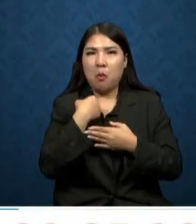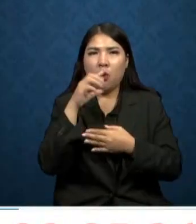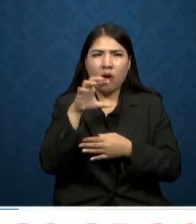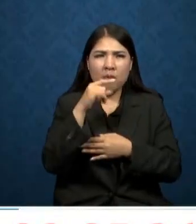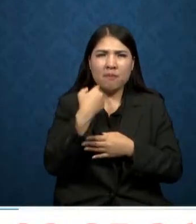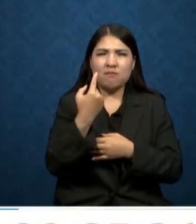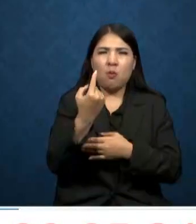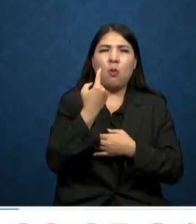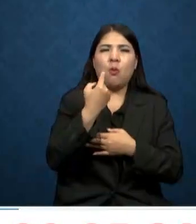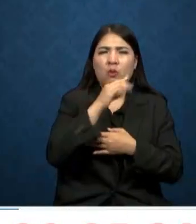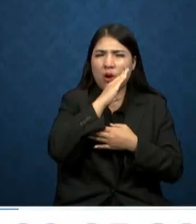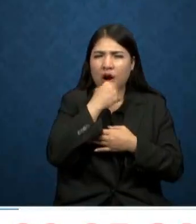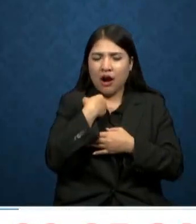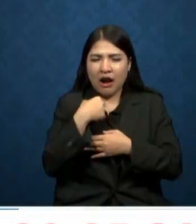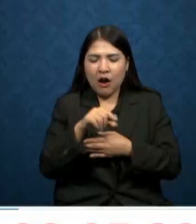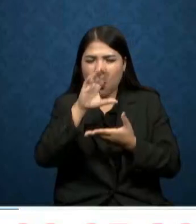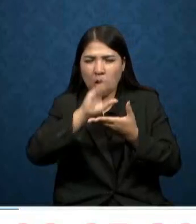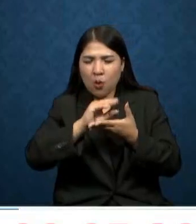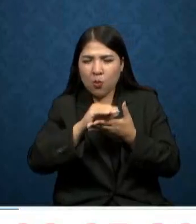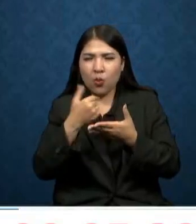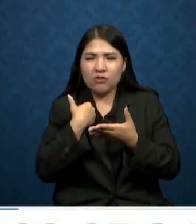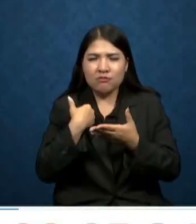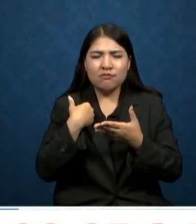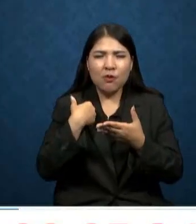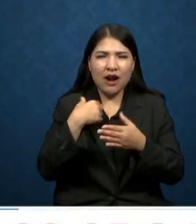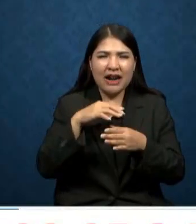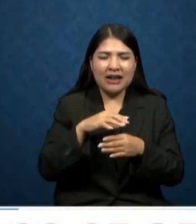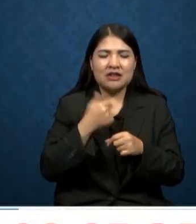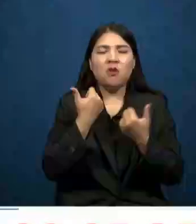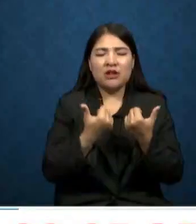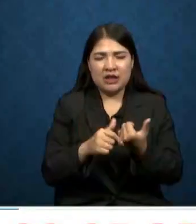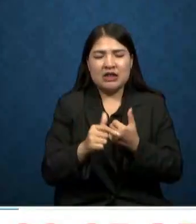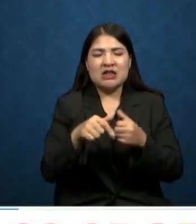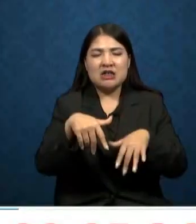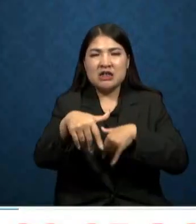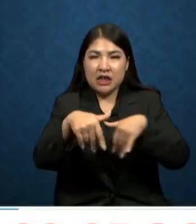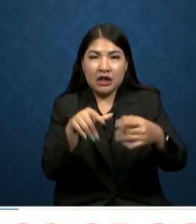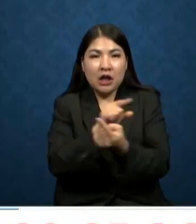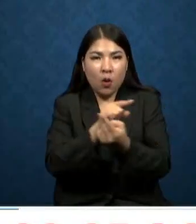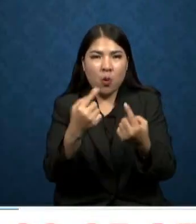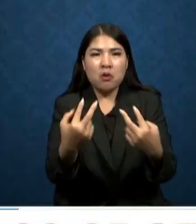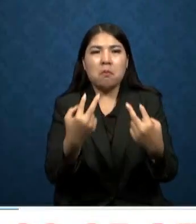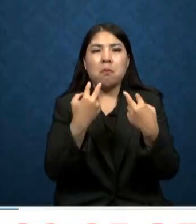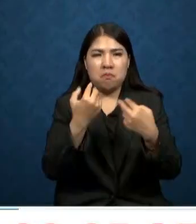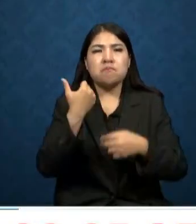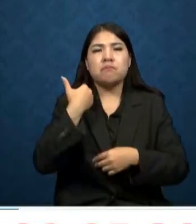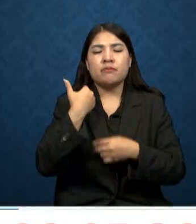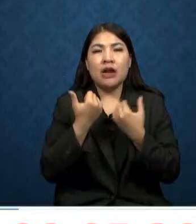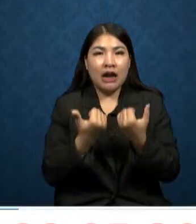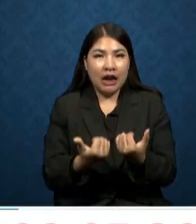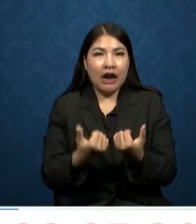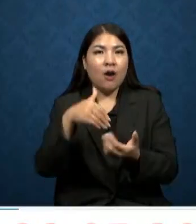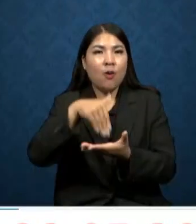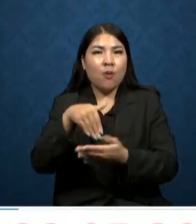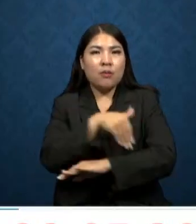ร้ายตกเป็นจำเลยของสังคมอยู่ระยะเวลาหนึ่งถ้ากรมบัญชีกลางประกาศเรื่องนี้ให้ชัดเจน